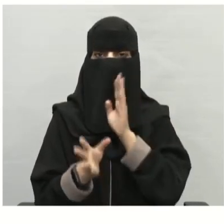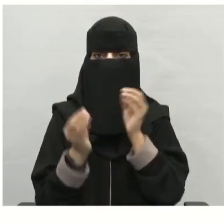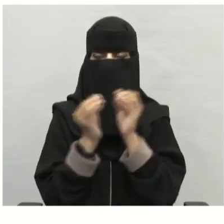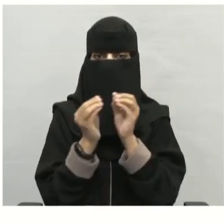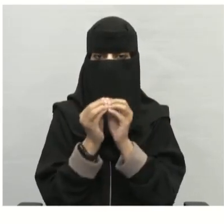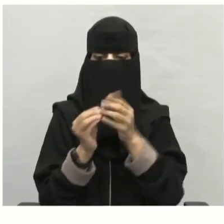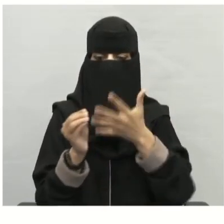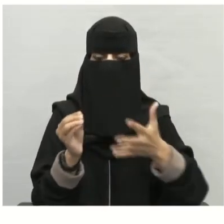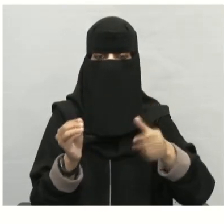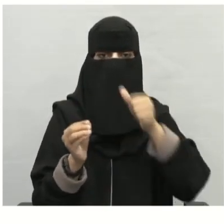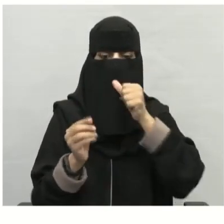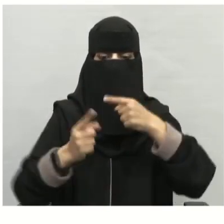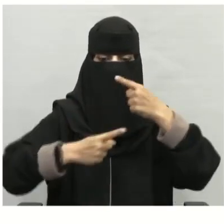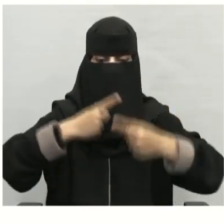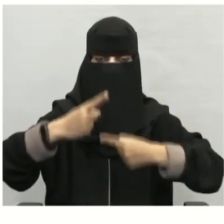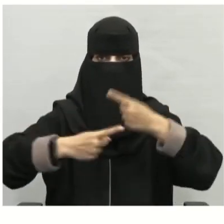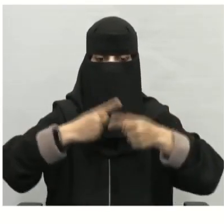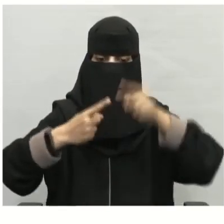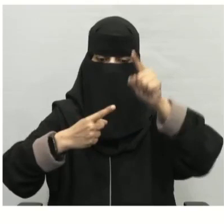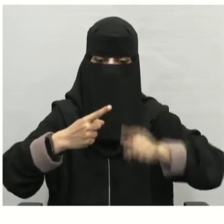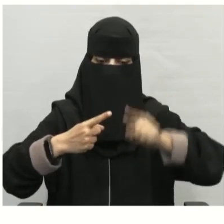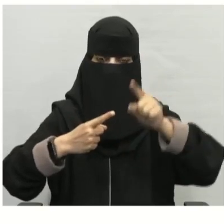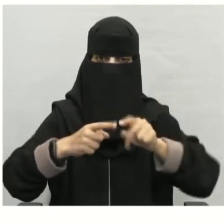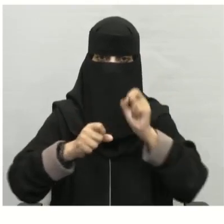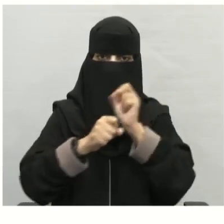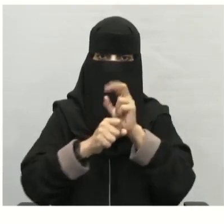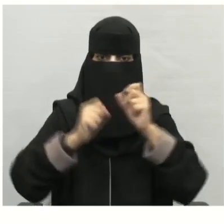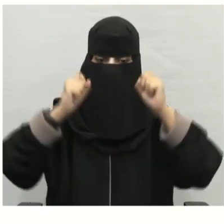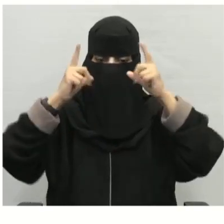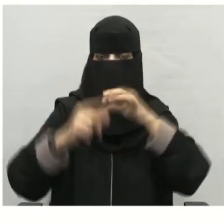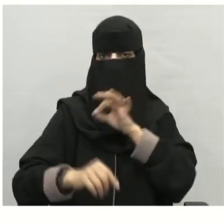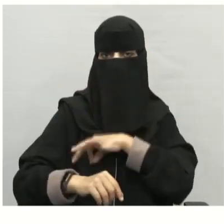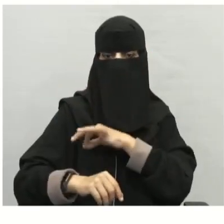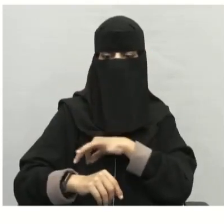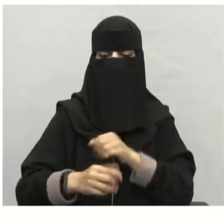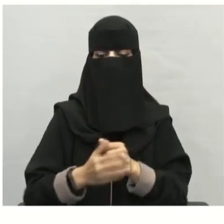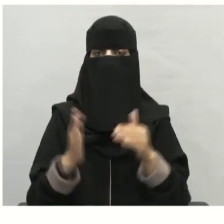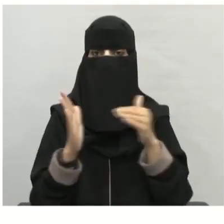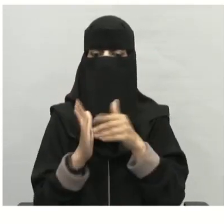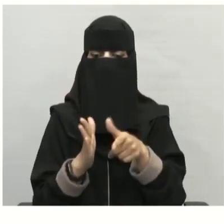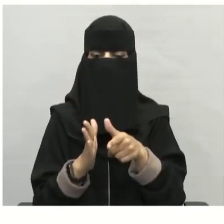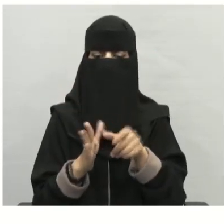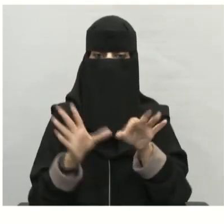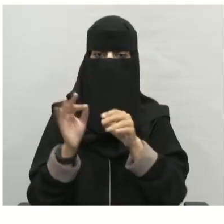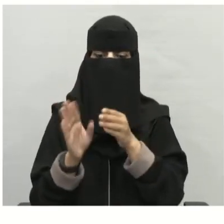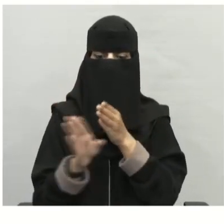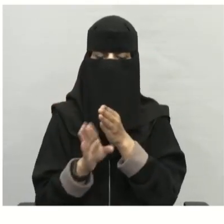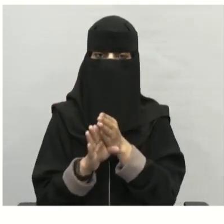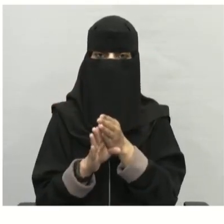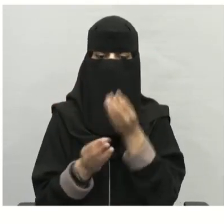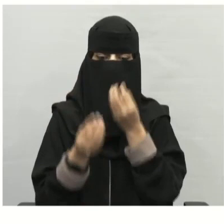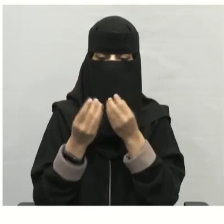الاطفال شرب الماء على مدار اليوم وتوعيتهم بفوائده واخيرا اختيار